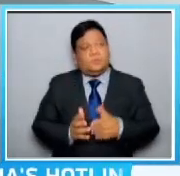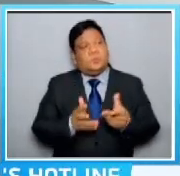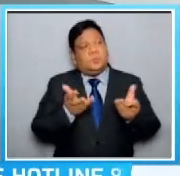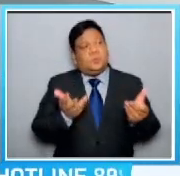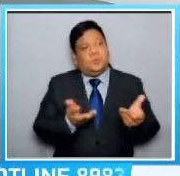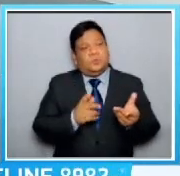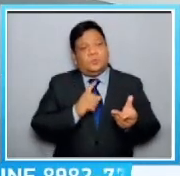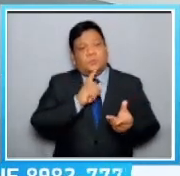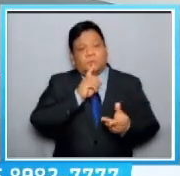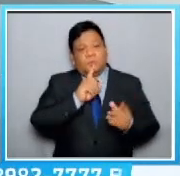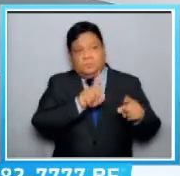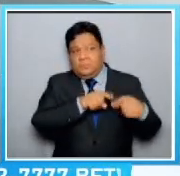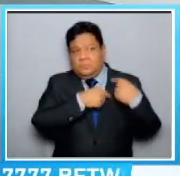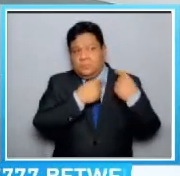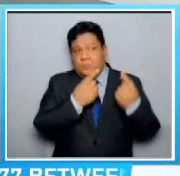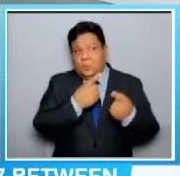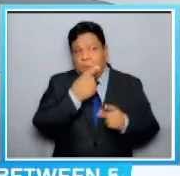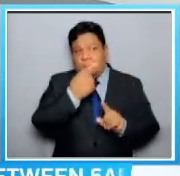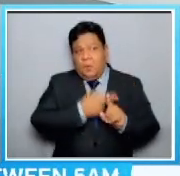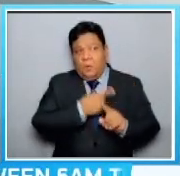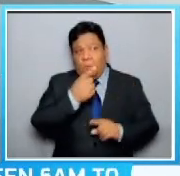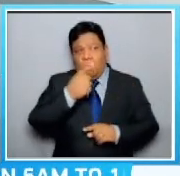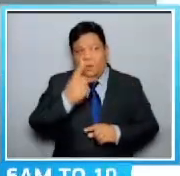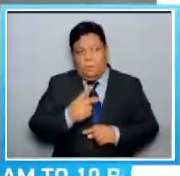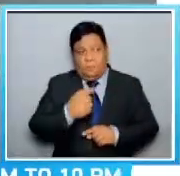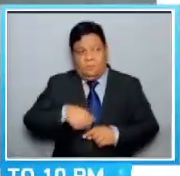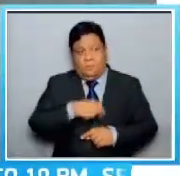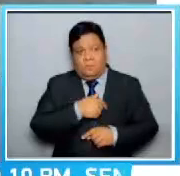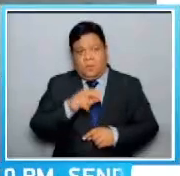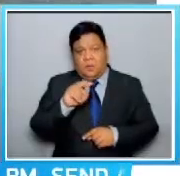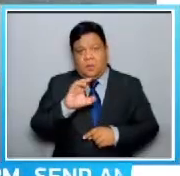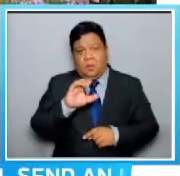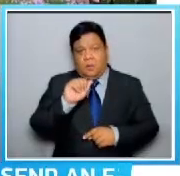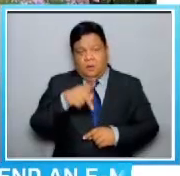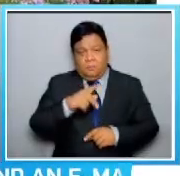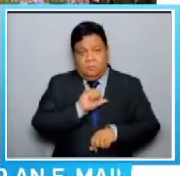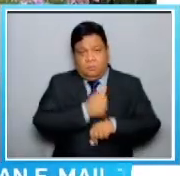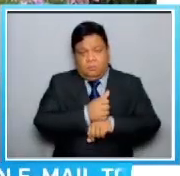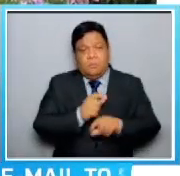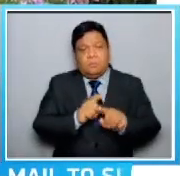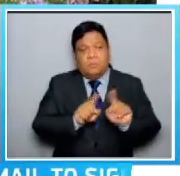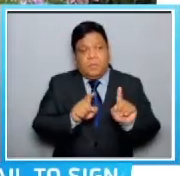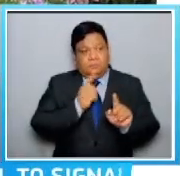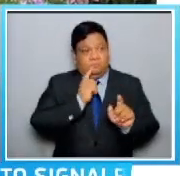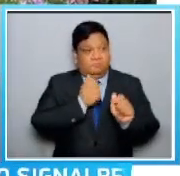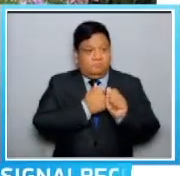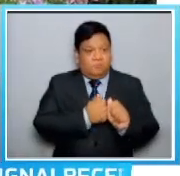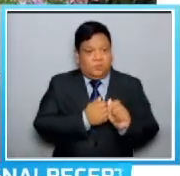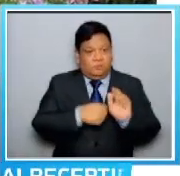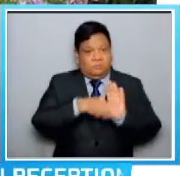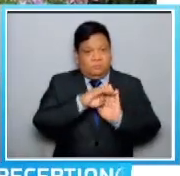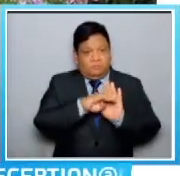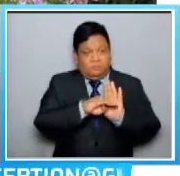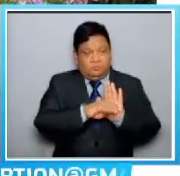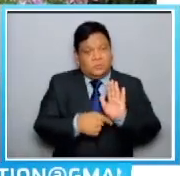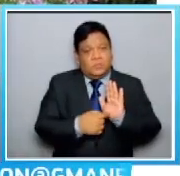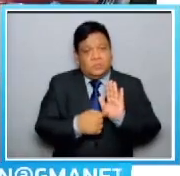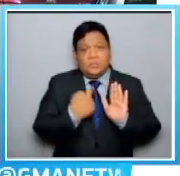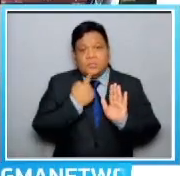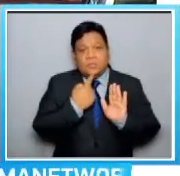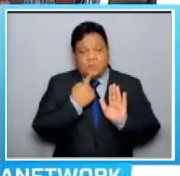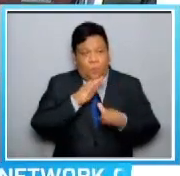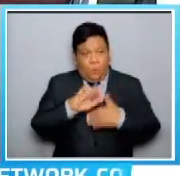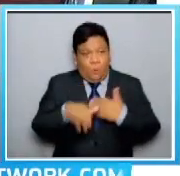kalahating buwan pa lang po, Ma'am Connie, yung aming NCAP, no. Pero ang nakasaad po, no, doon po sa mga dokumento diyan ay lahat po